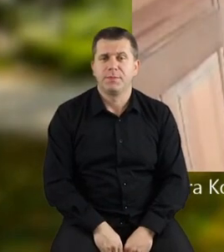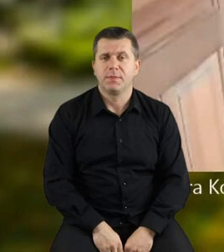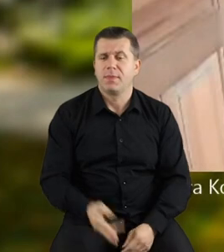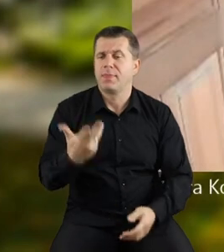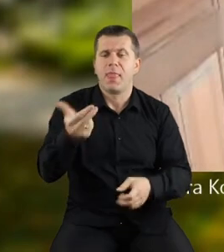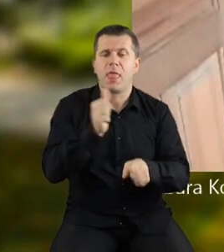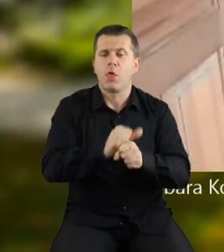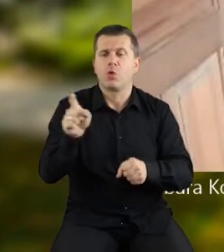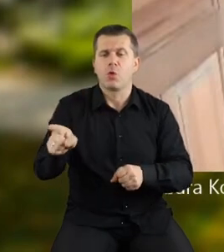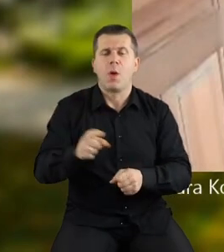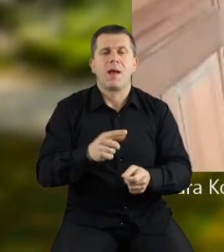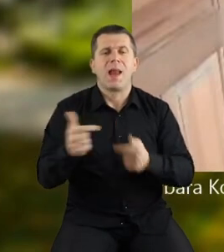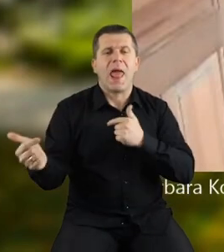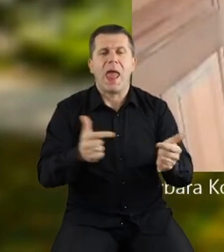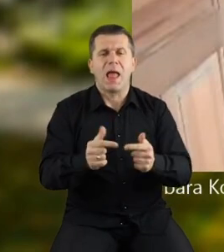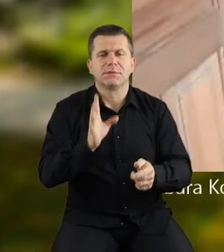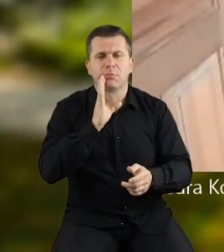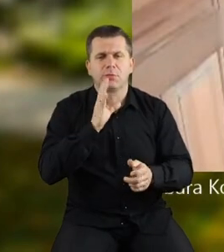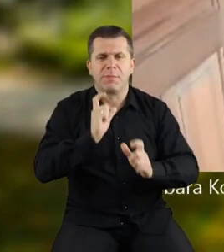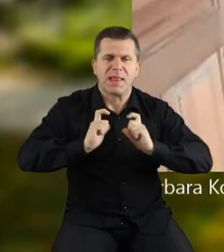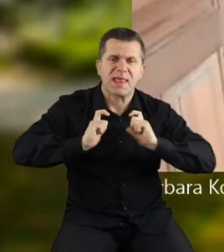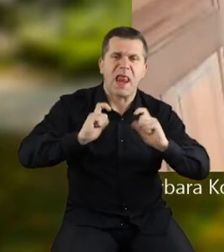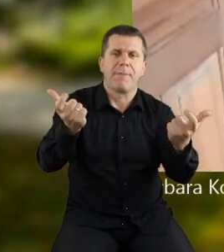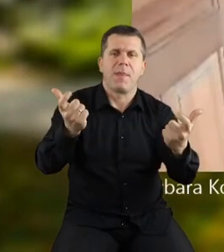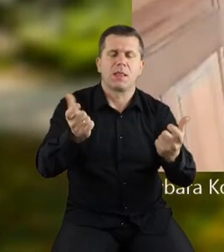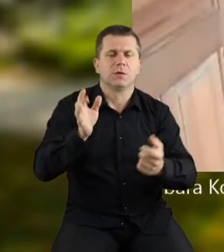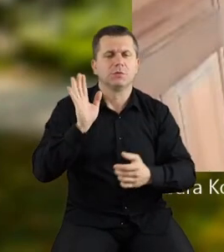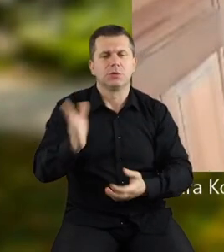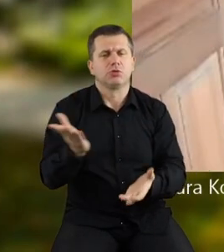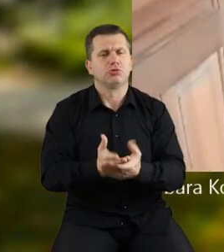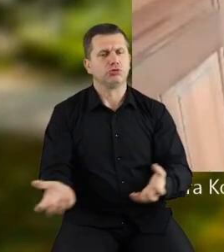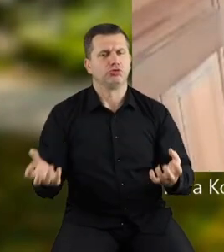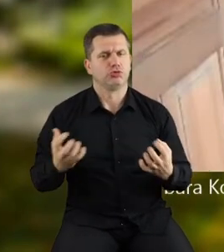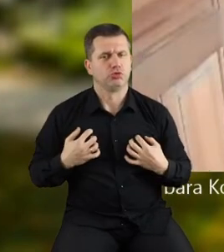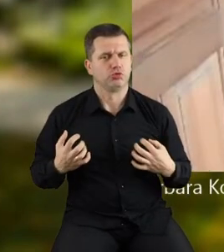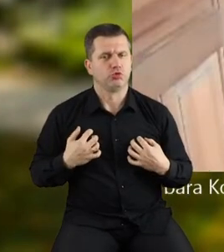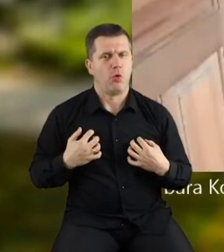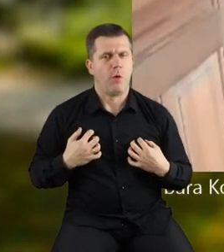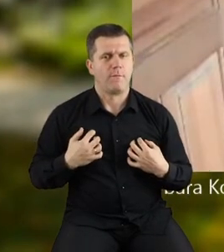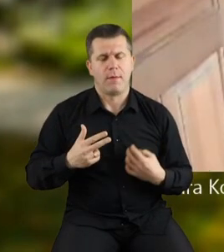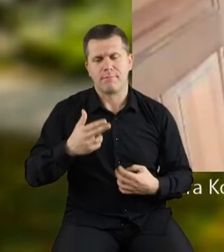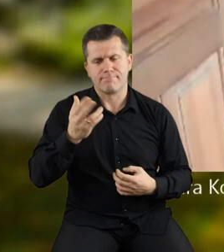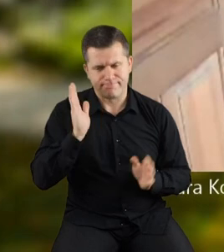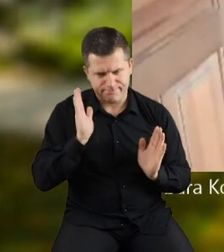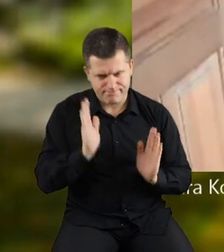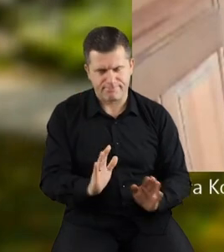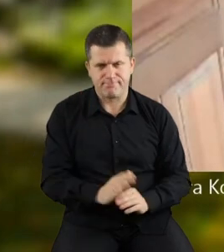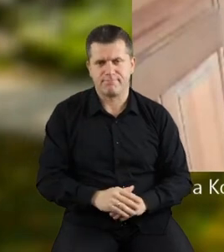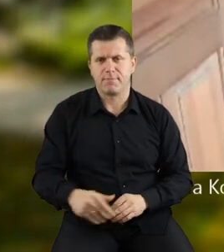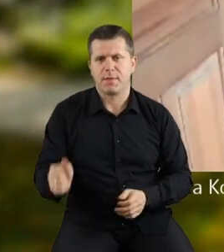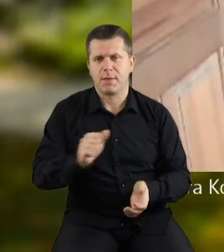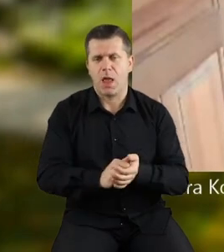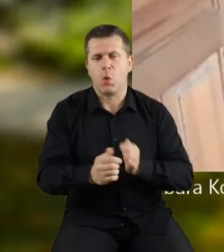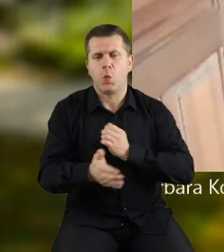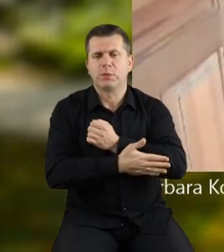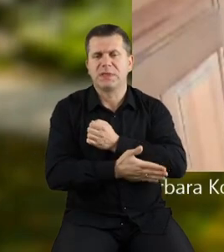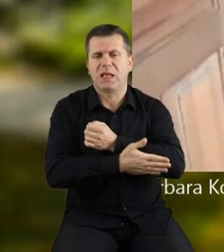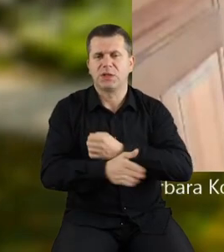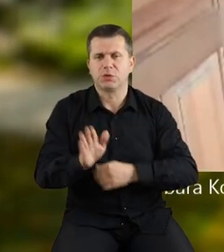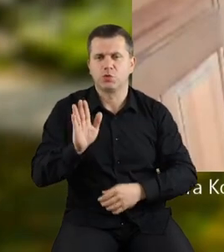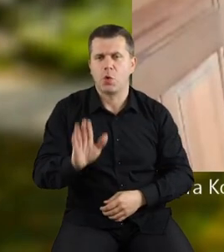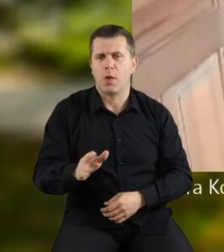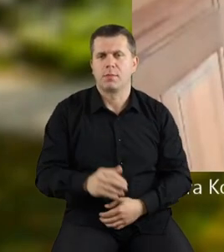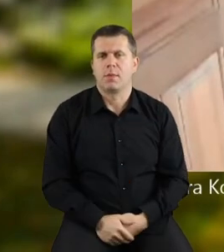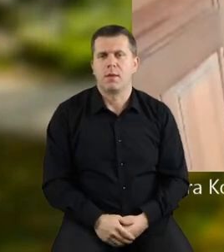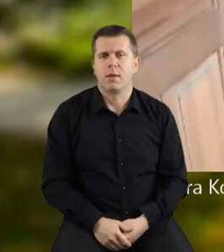bo nie jest to relacja dramatyczna, tylko życiowa i jak najbardziej jakby